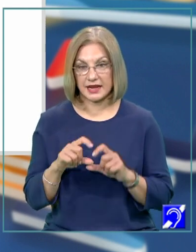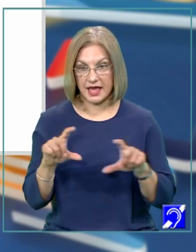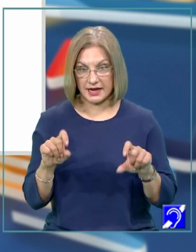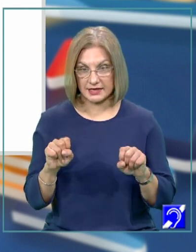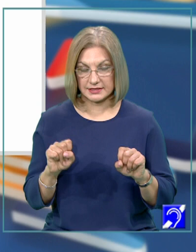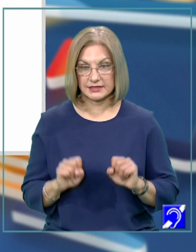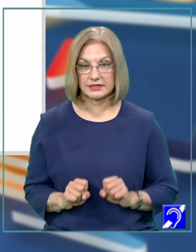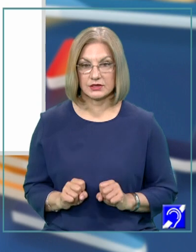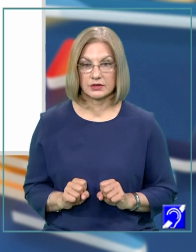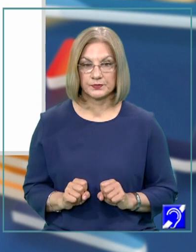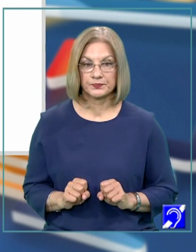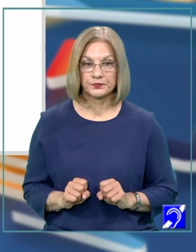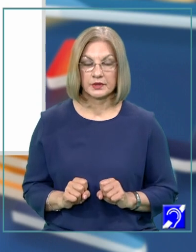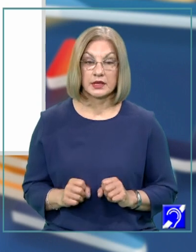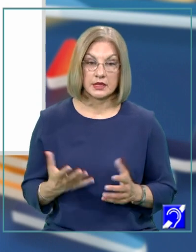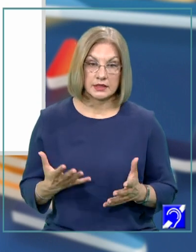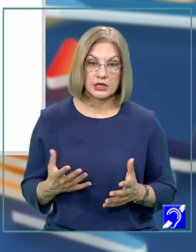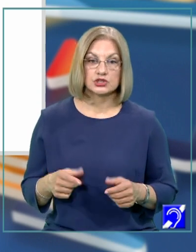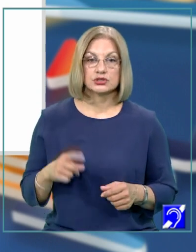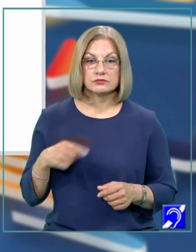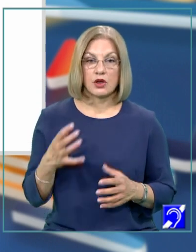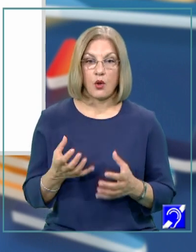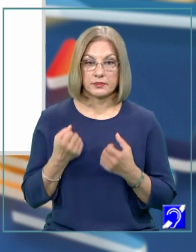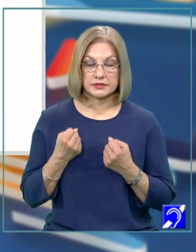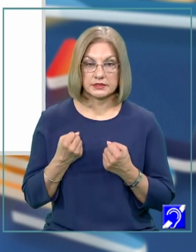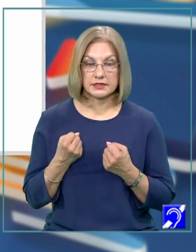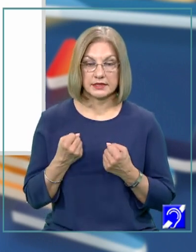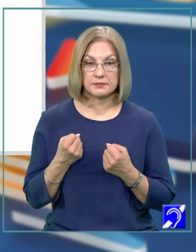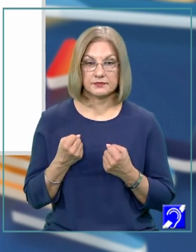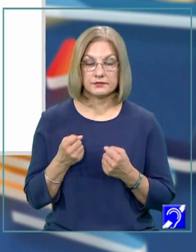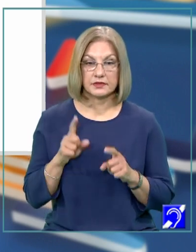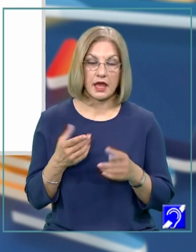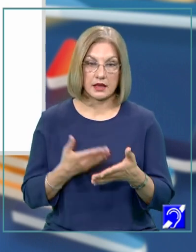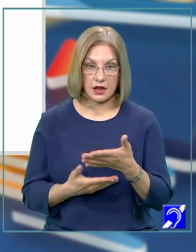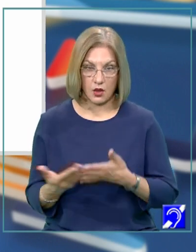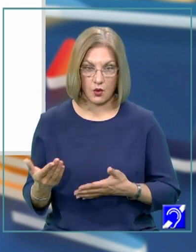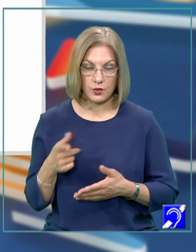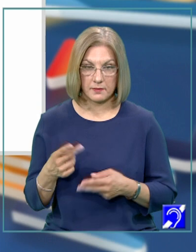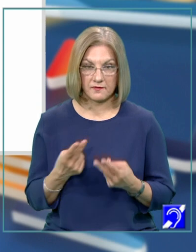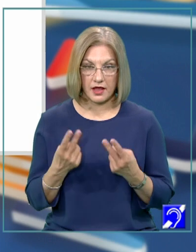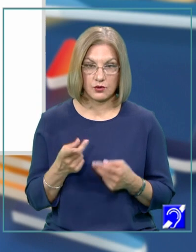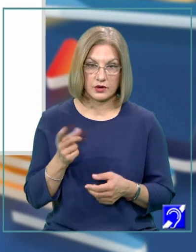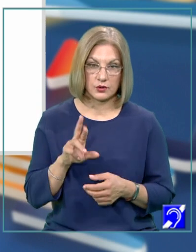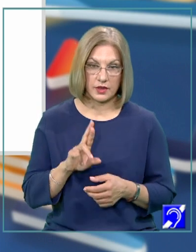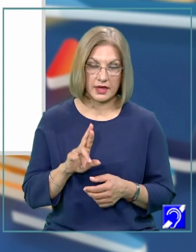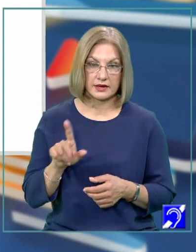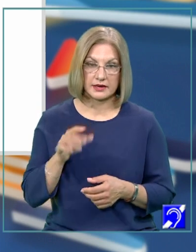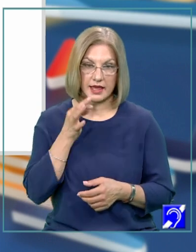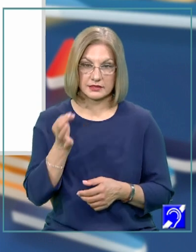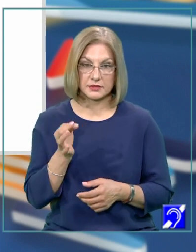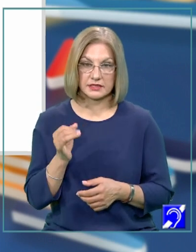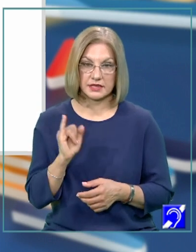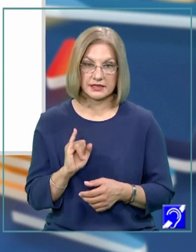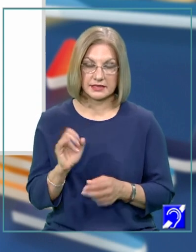montat la bornele sursei Deci vom obține dacă înlocuim această valoare a lui R în expresia identității